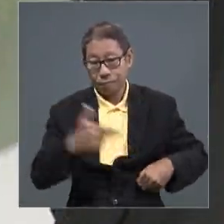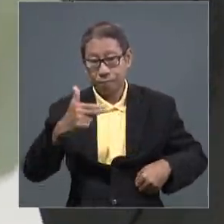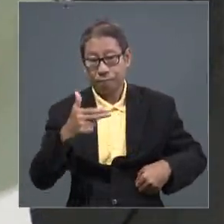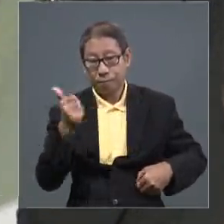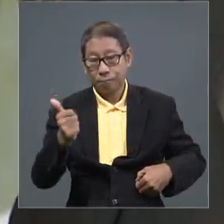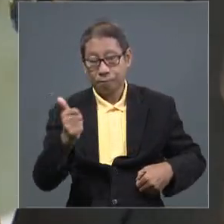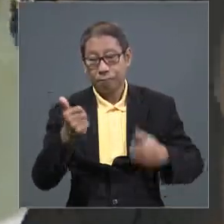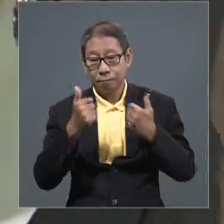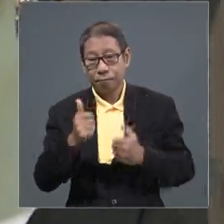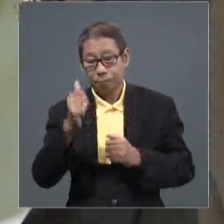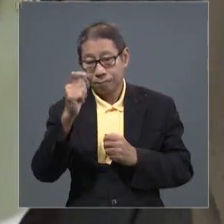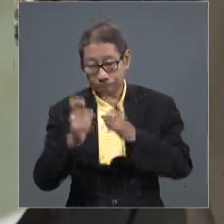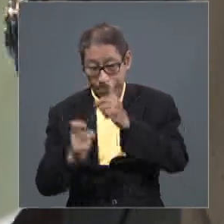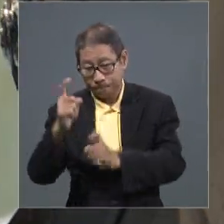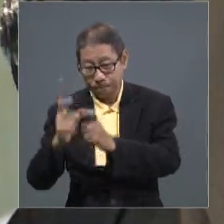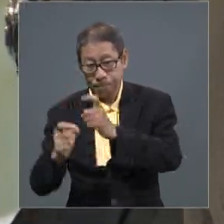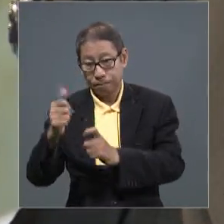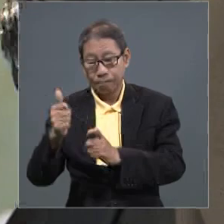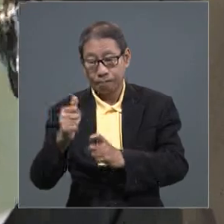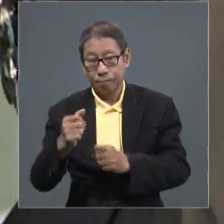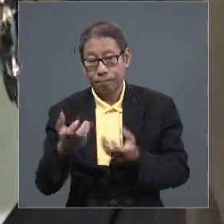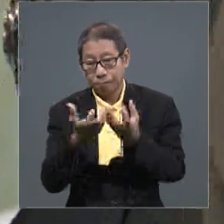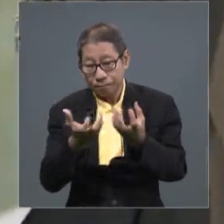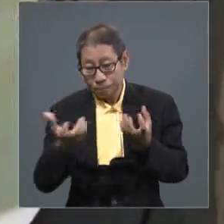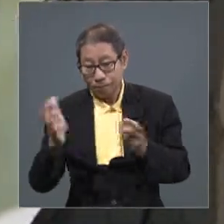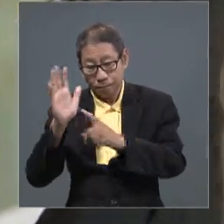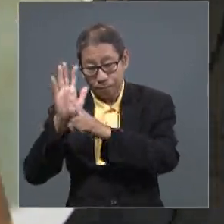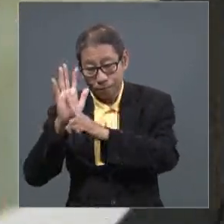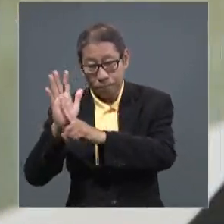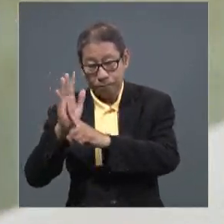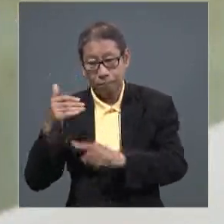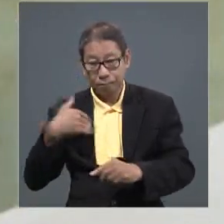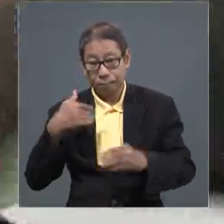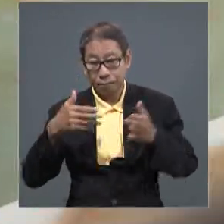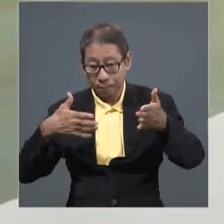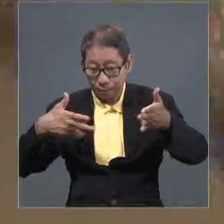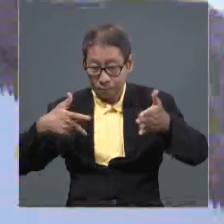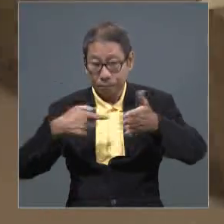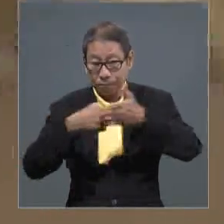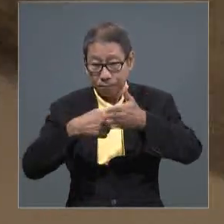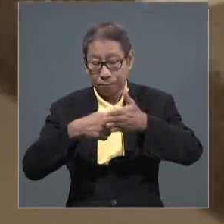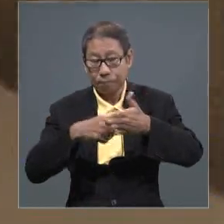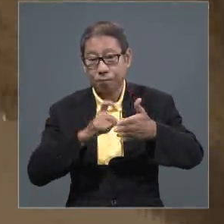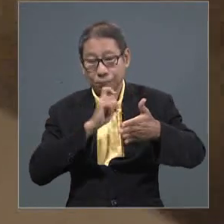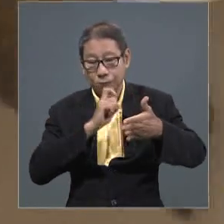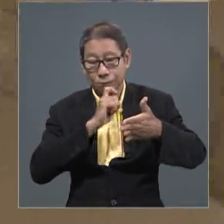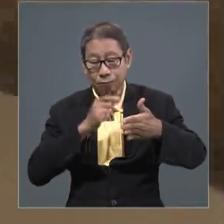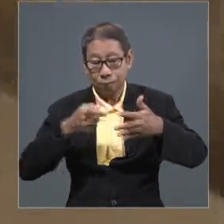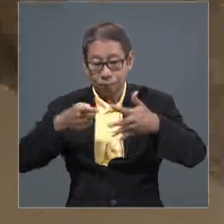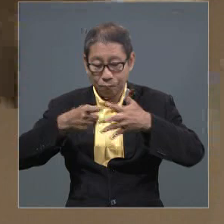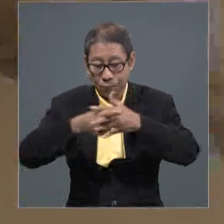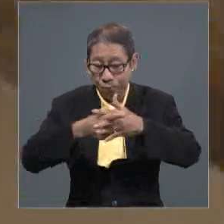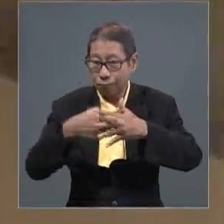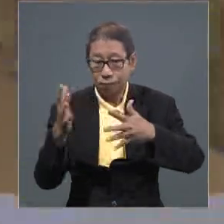ามารถแสดงความเสียหายได้ดีที่สุดผลปรากฏว่านี่มีร่องรอยของกระสุนฝังอยู่ในเสื้อเกราะแต่ไม่ทะลุ